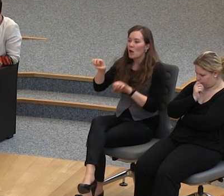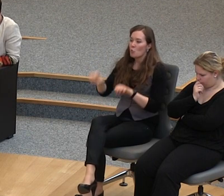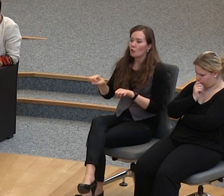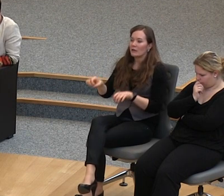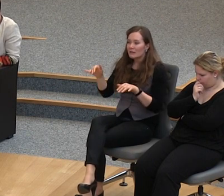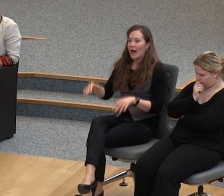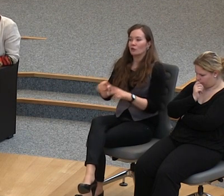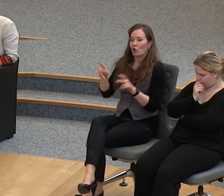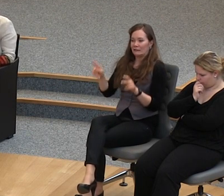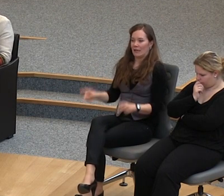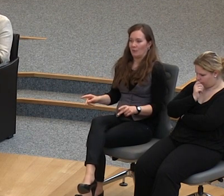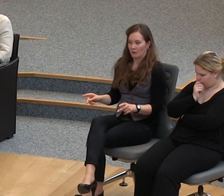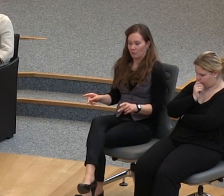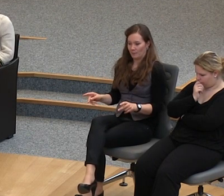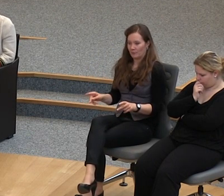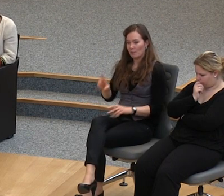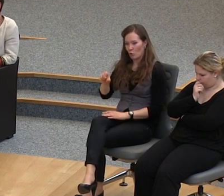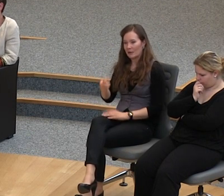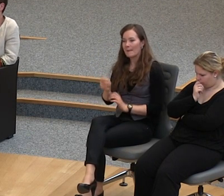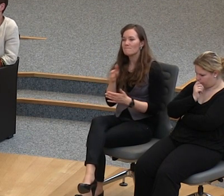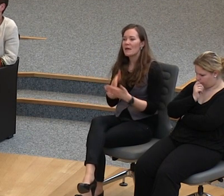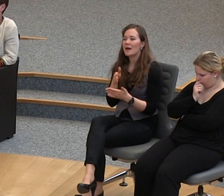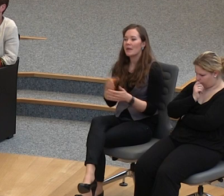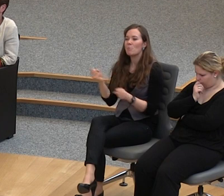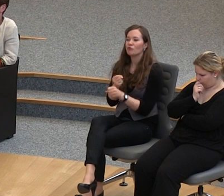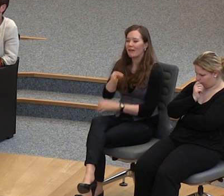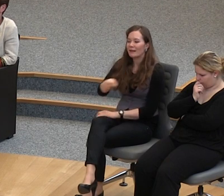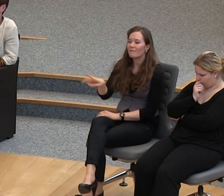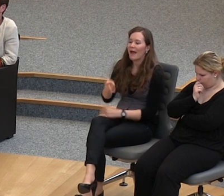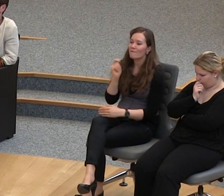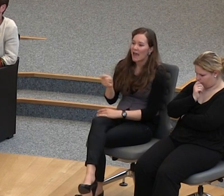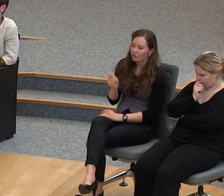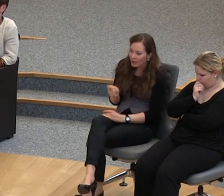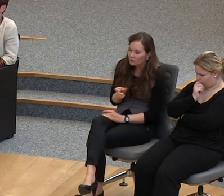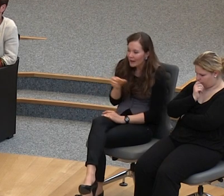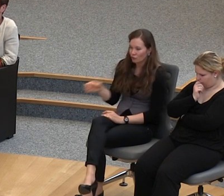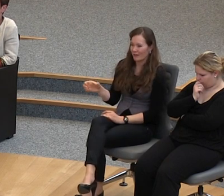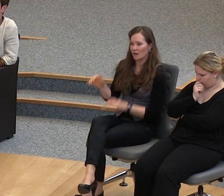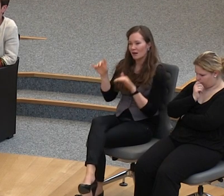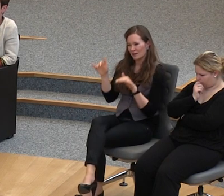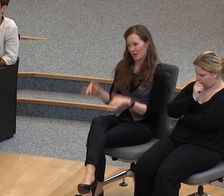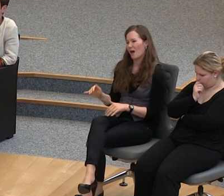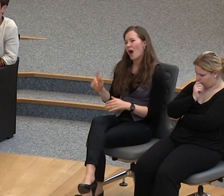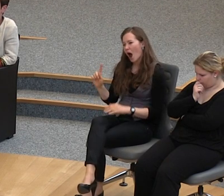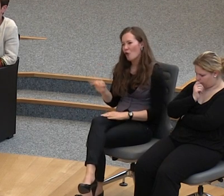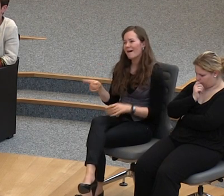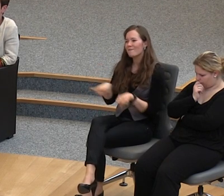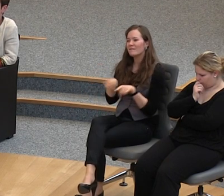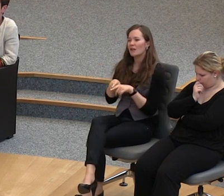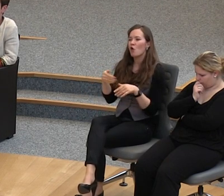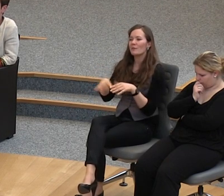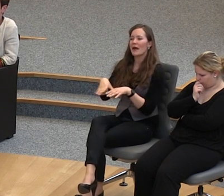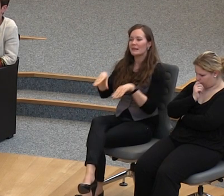das Konstrukt, dass die Behindertenbeschäftigten in der Werkstatt das Unternehmerrisiko tragen, wie